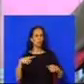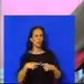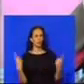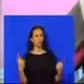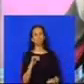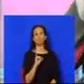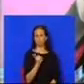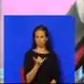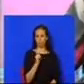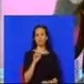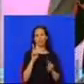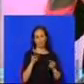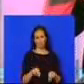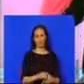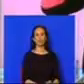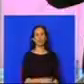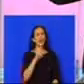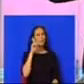יש דברים, כן, אבל